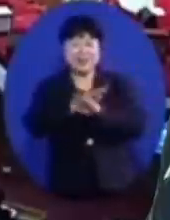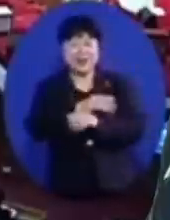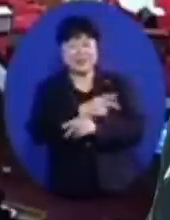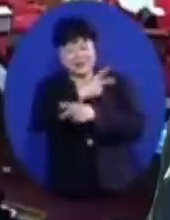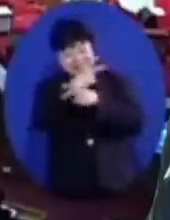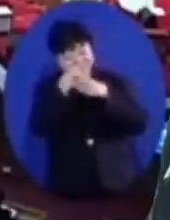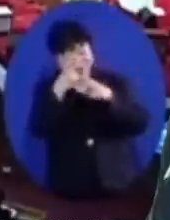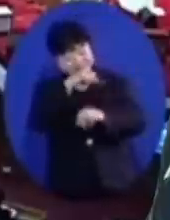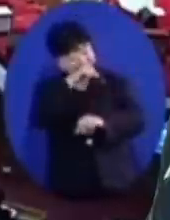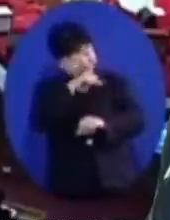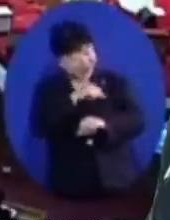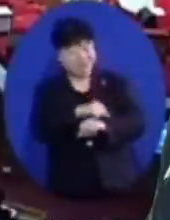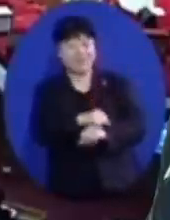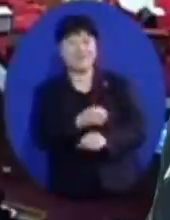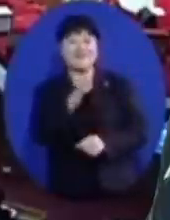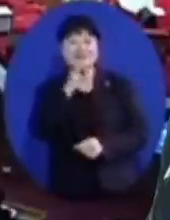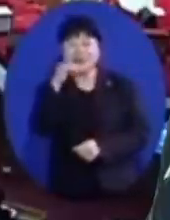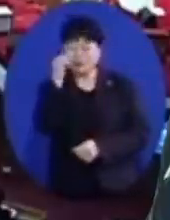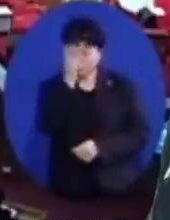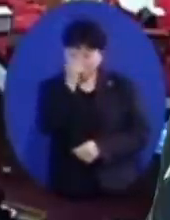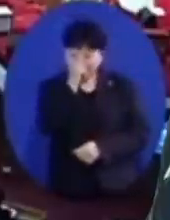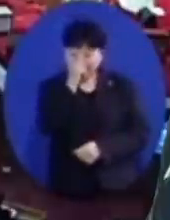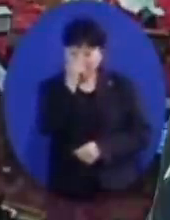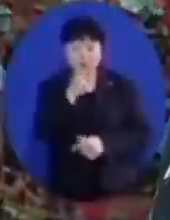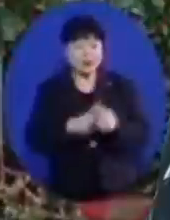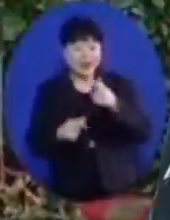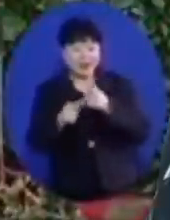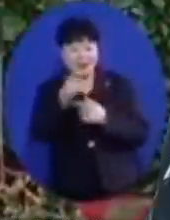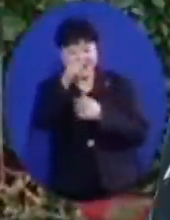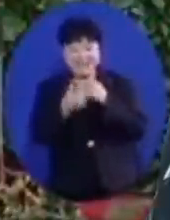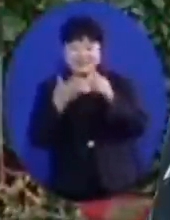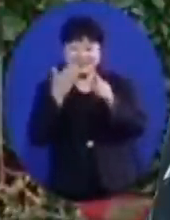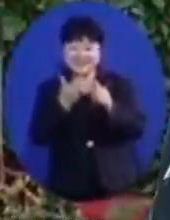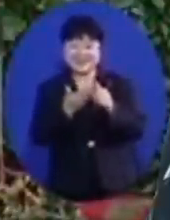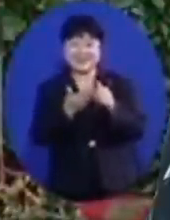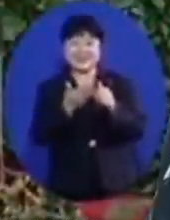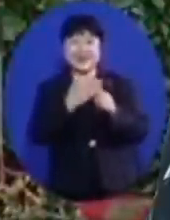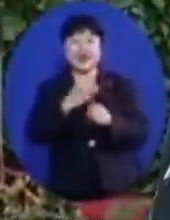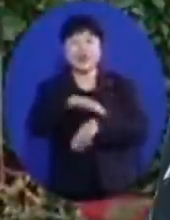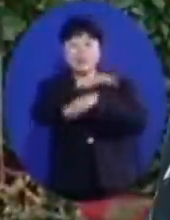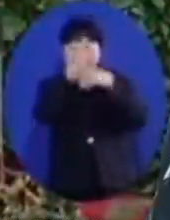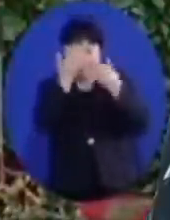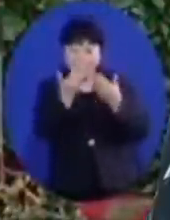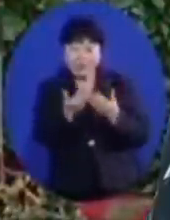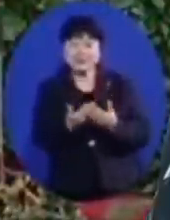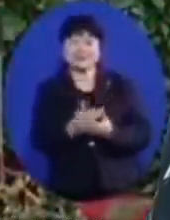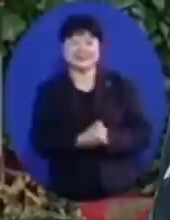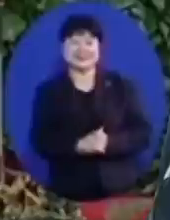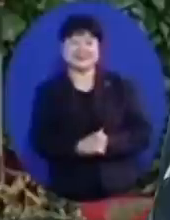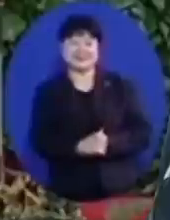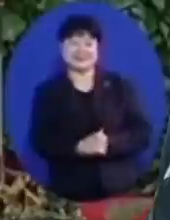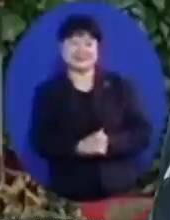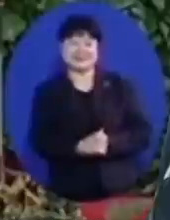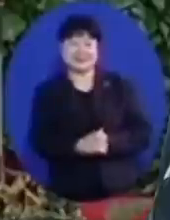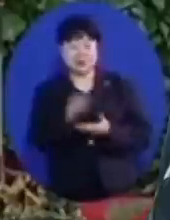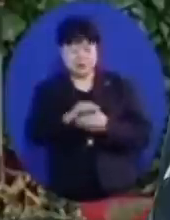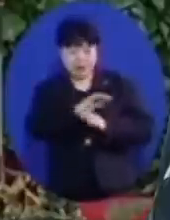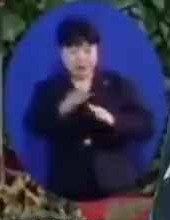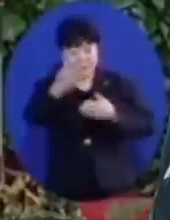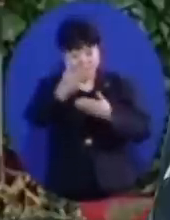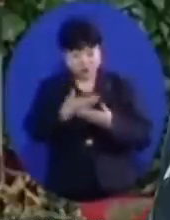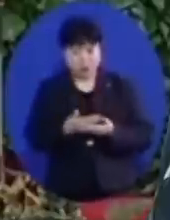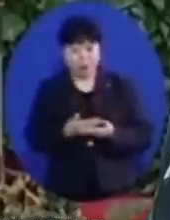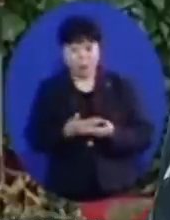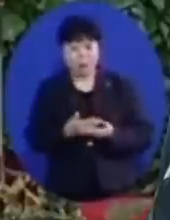오고 참 좋더라 무엇보다 하나님께서 내 모든 문제를 해결해